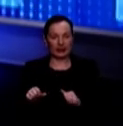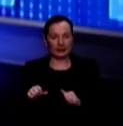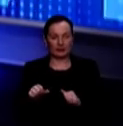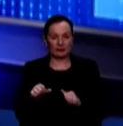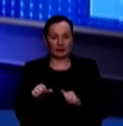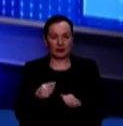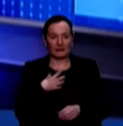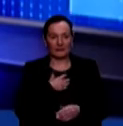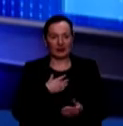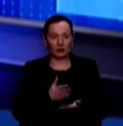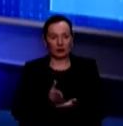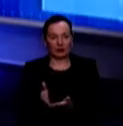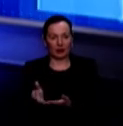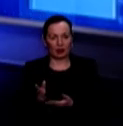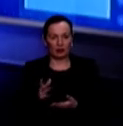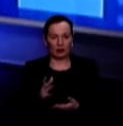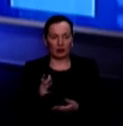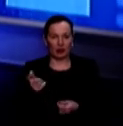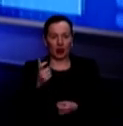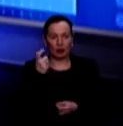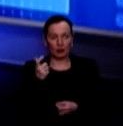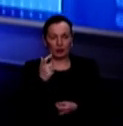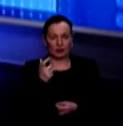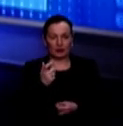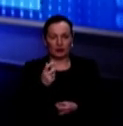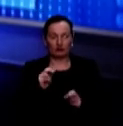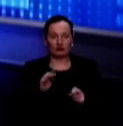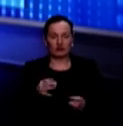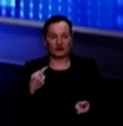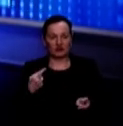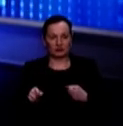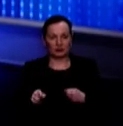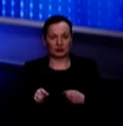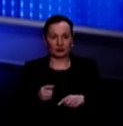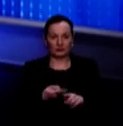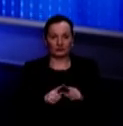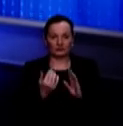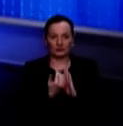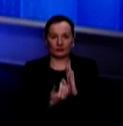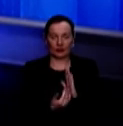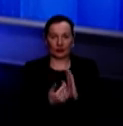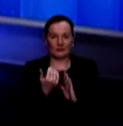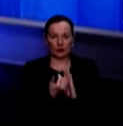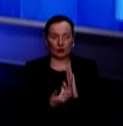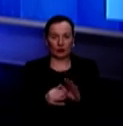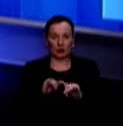чим відрізняються дві ці програми? Хотілося б сказати окремо. Тим, що в програмі розвитку